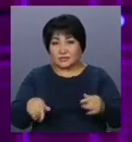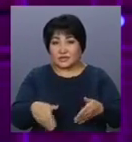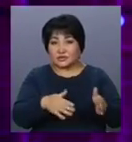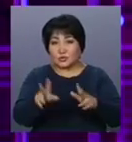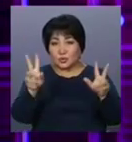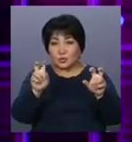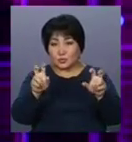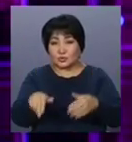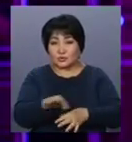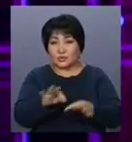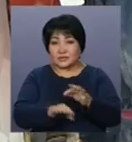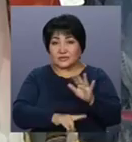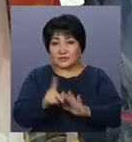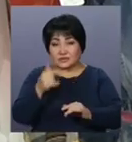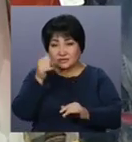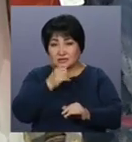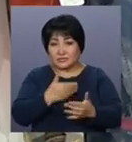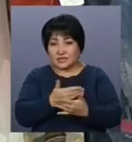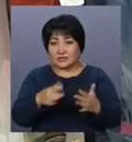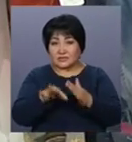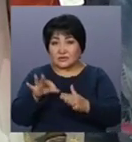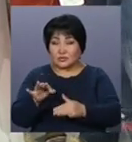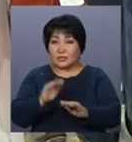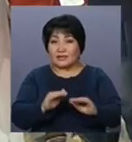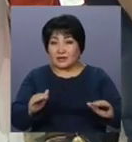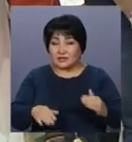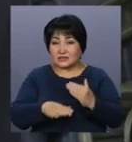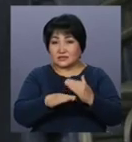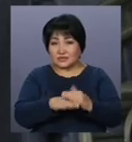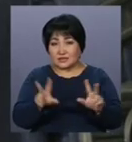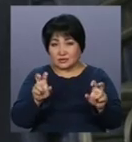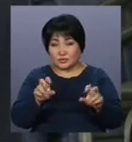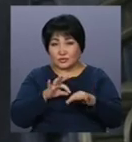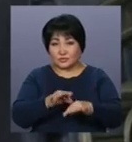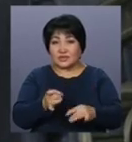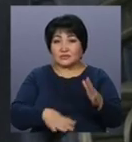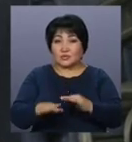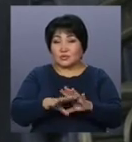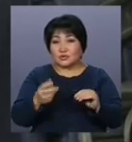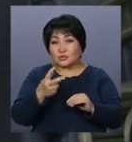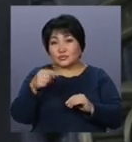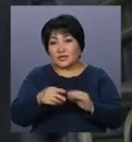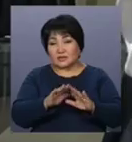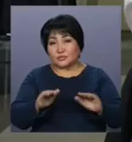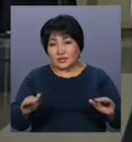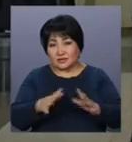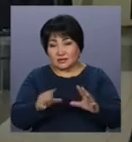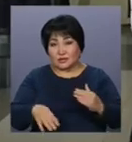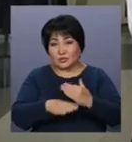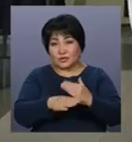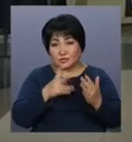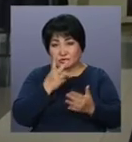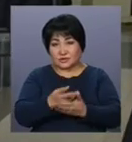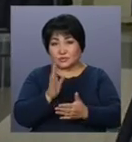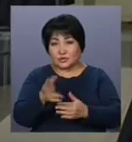Биылғы жылы ол менің таңдауым балаларға жәрдем деген атаумен өтпек. Республика бойынша 300 мыңға жуық балаға көмек көрсетілетін болады. Осыған орай